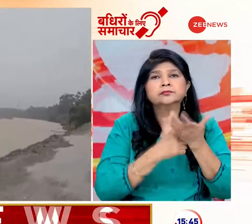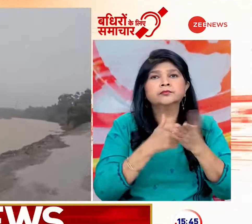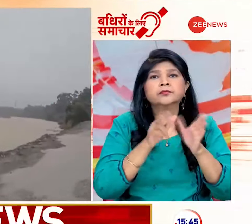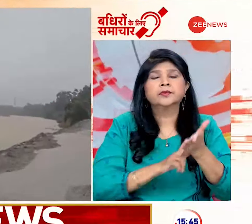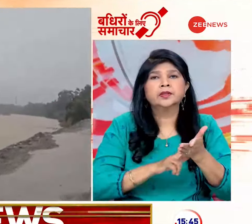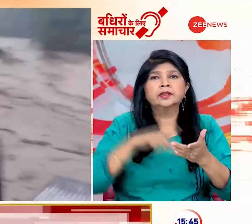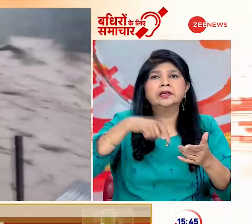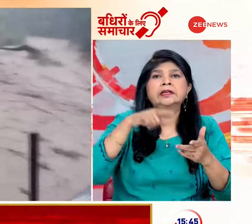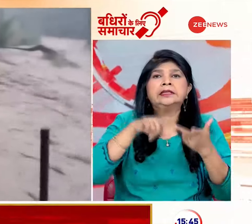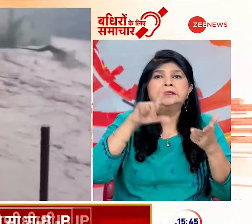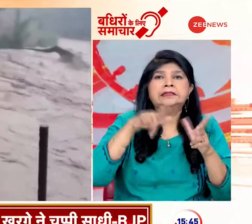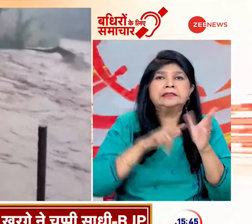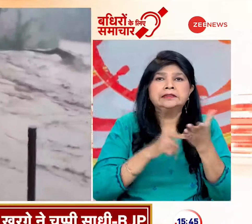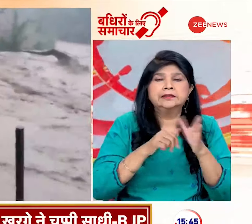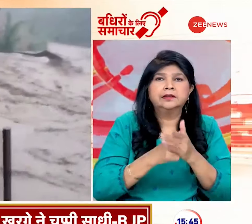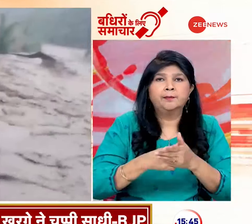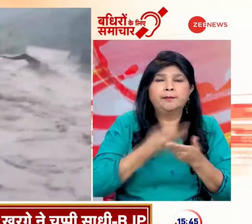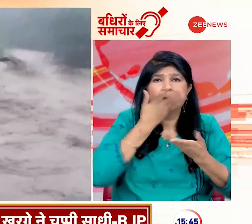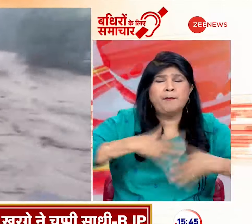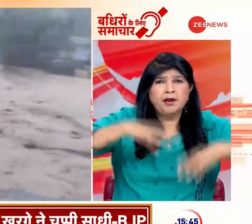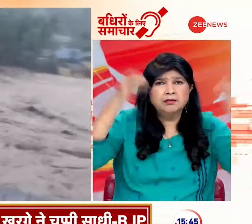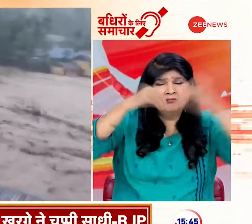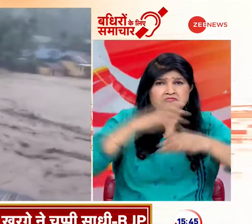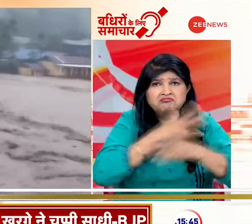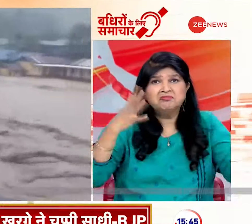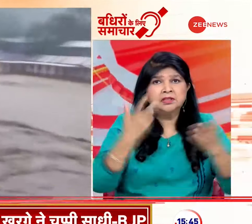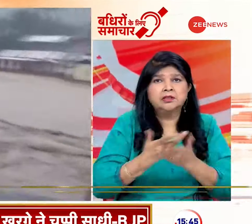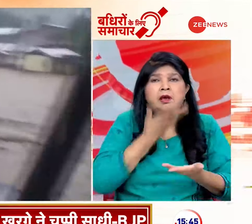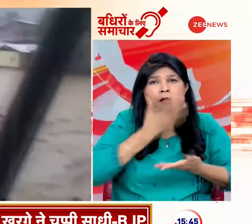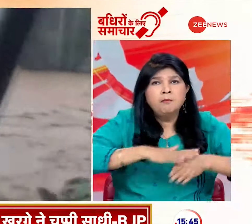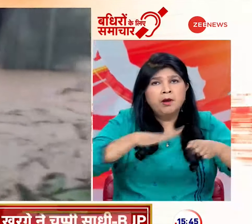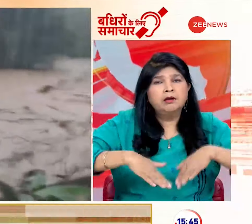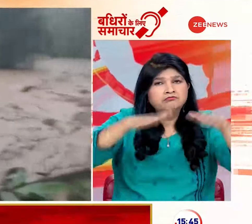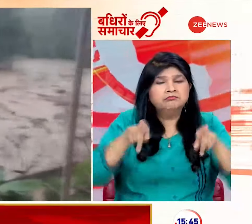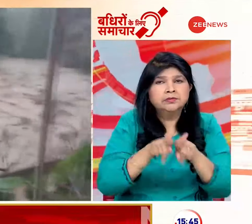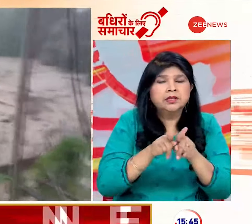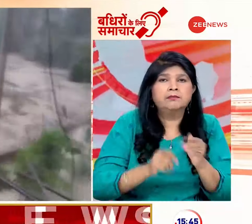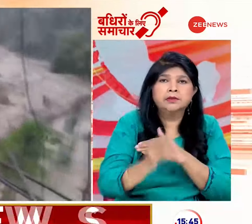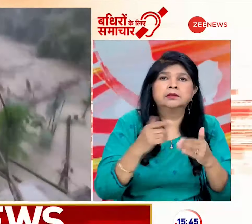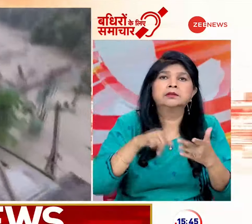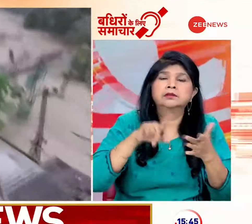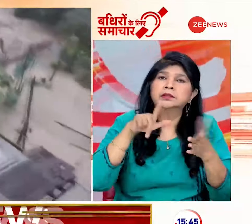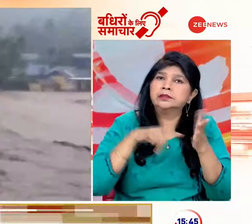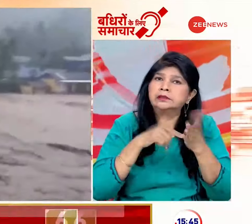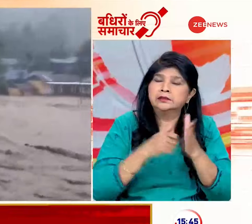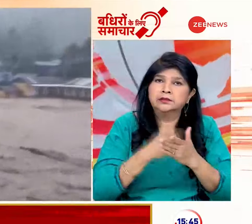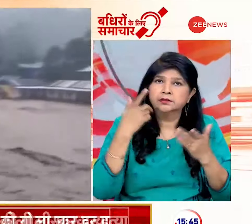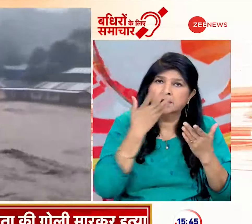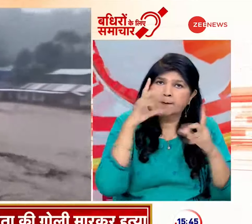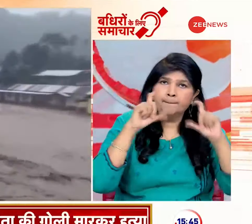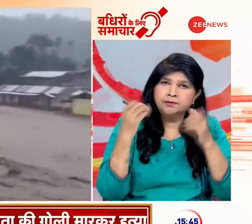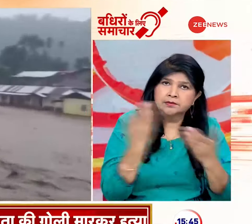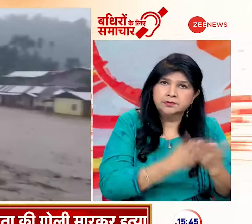अरुणाचल की राजधानी ईटानगर में बादल फटने से बाढ़ जैसे हालात बन गए हैं। ईटानगर से जो तस्वीरें सामने